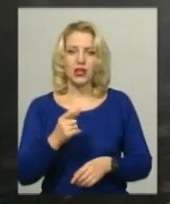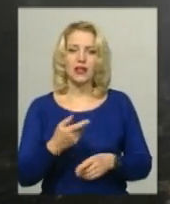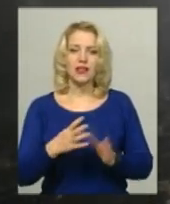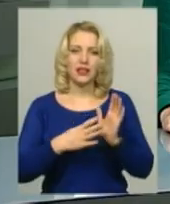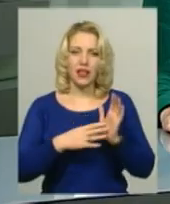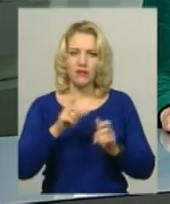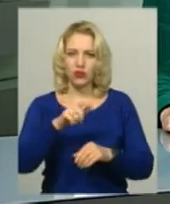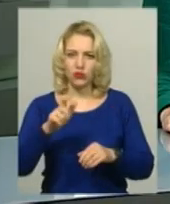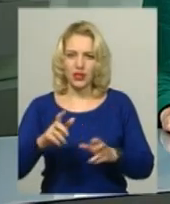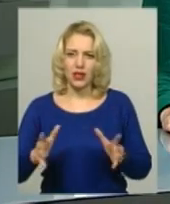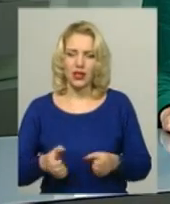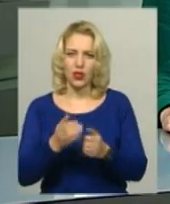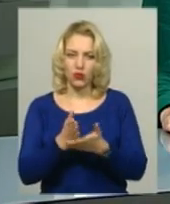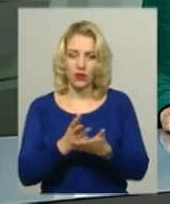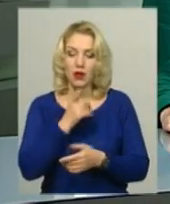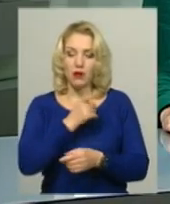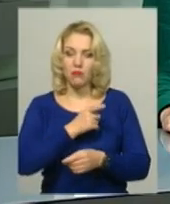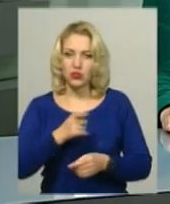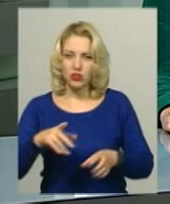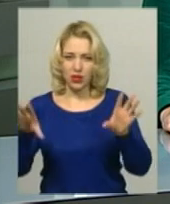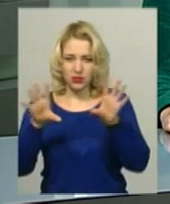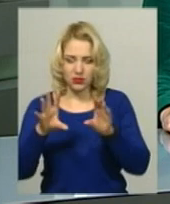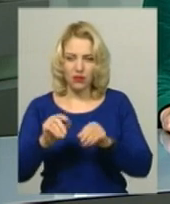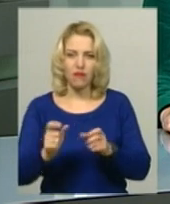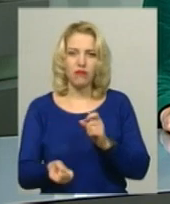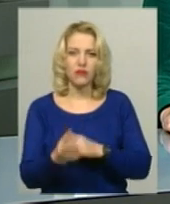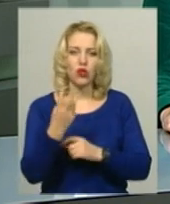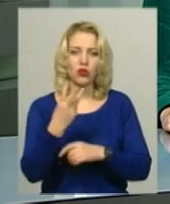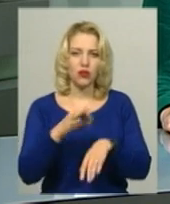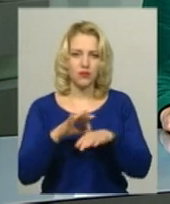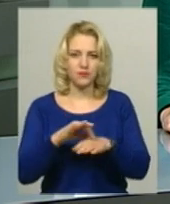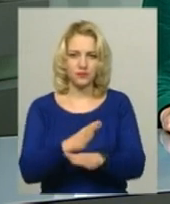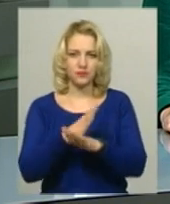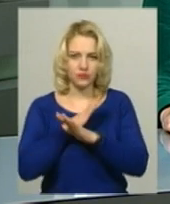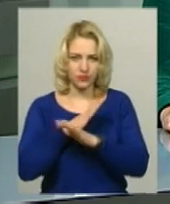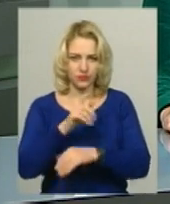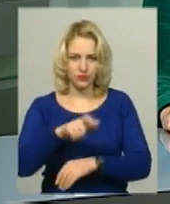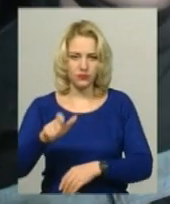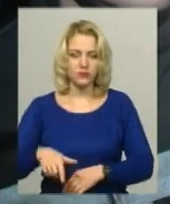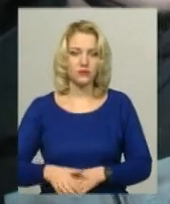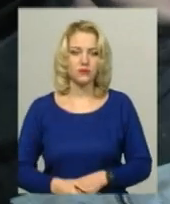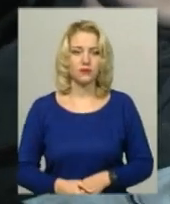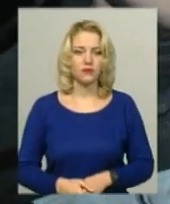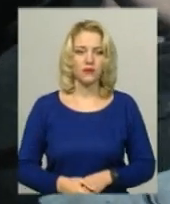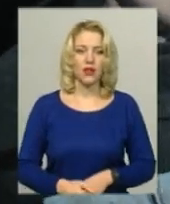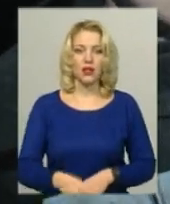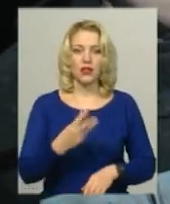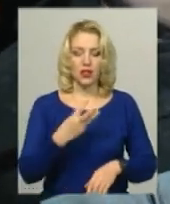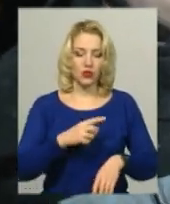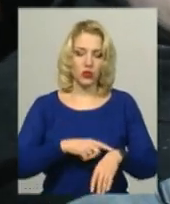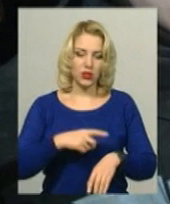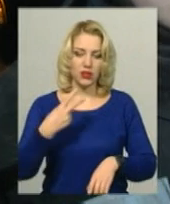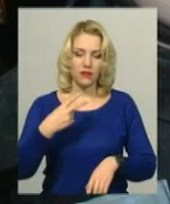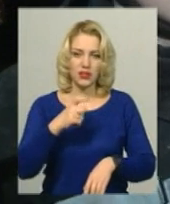ліквідації пожежі рятувальники виявили тіла трьох людей. Причини займання наразі встановлюються. О третій годині 20